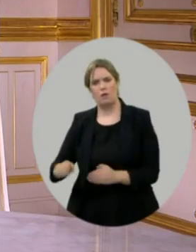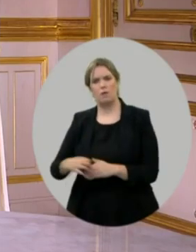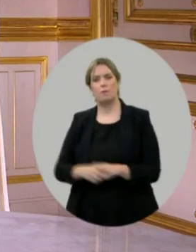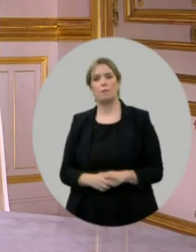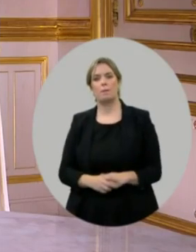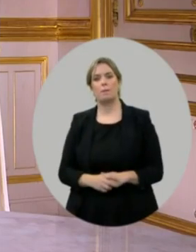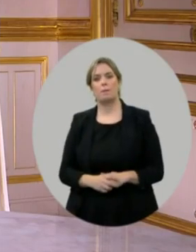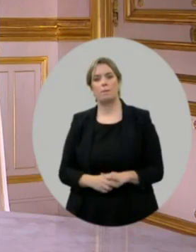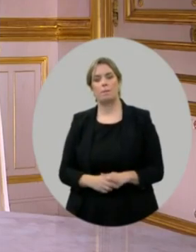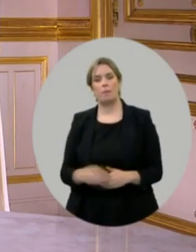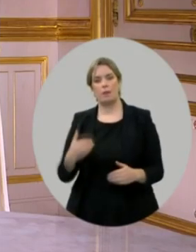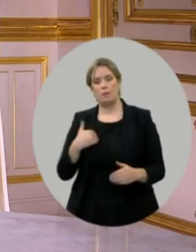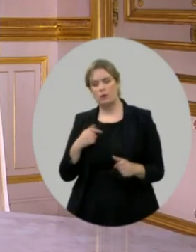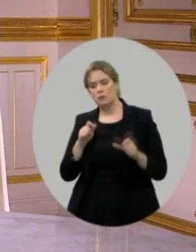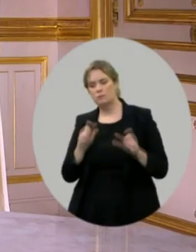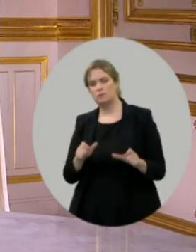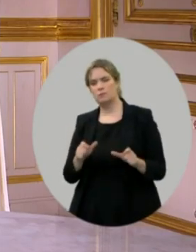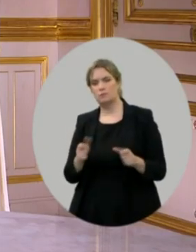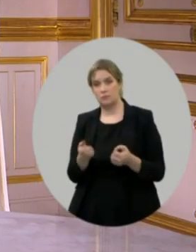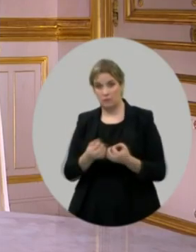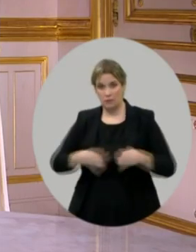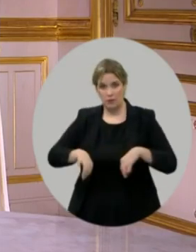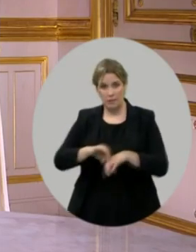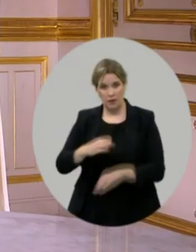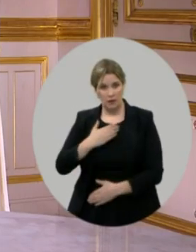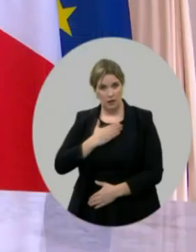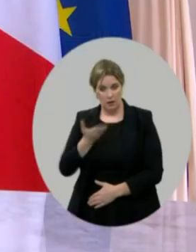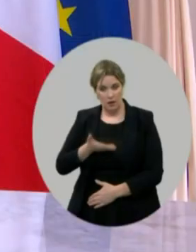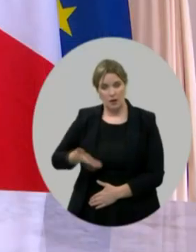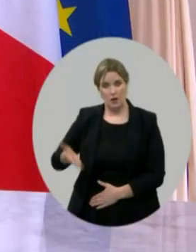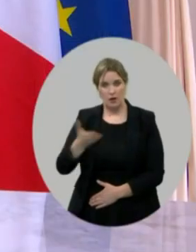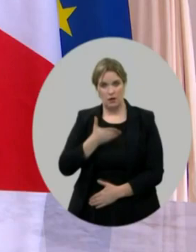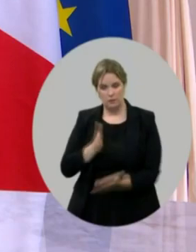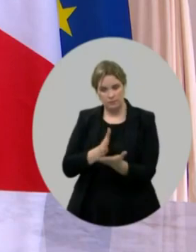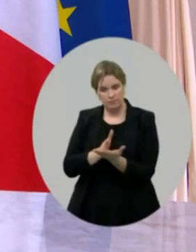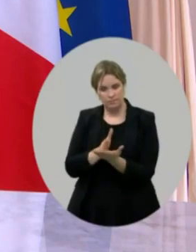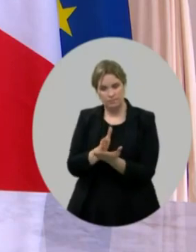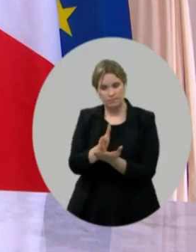m'attacherai à ce que notre pays se tienne à cette ligne